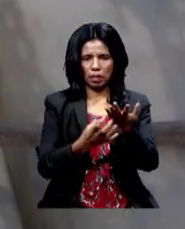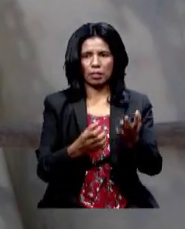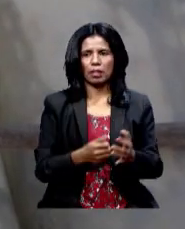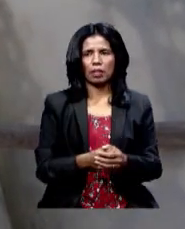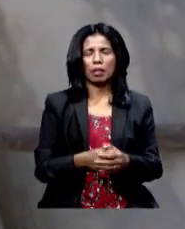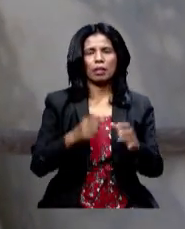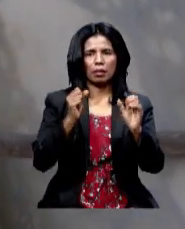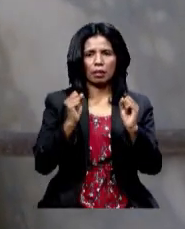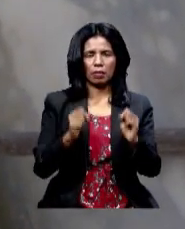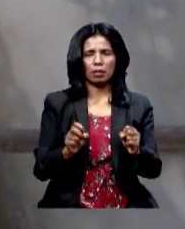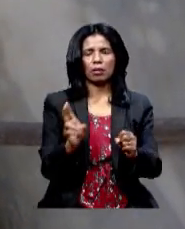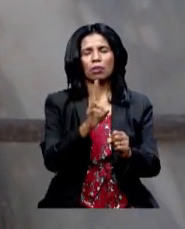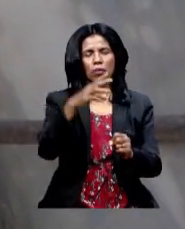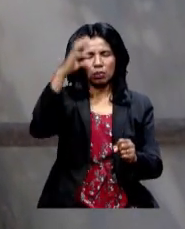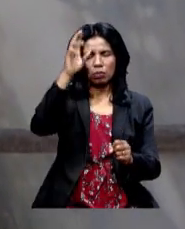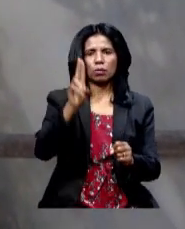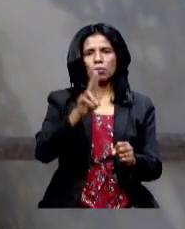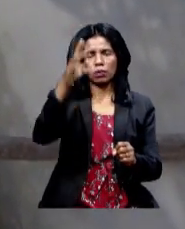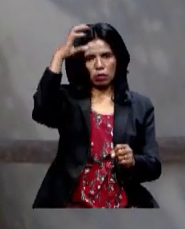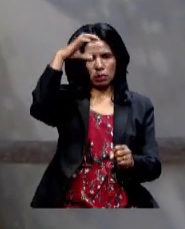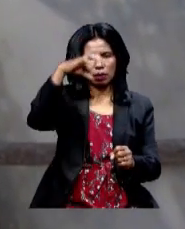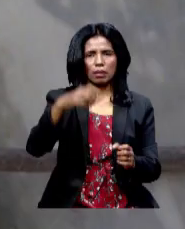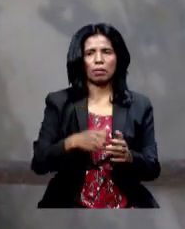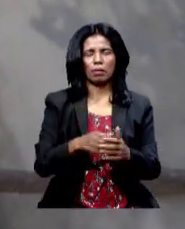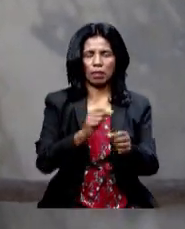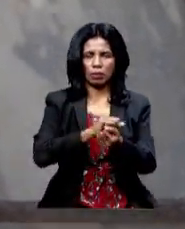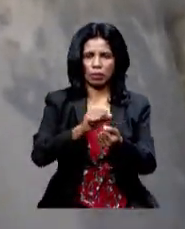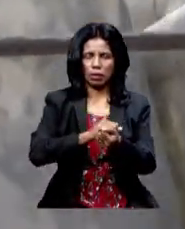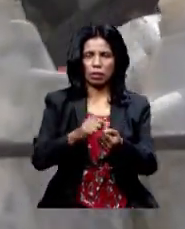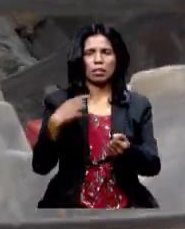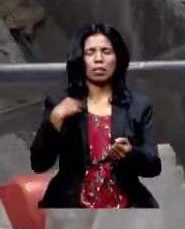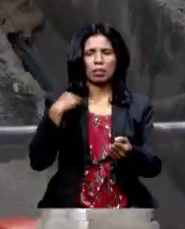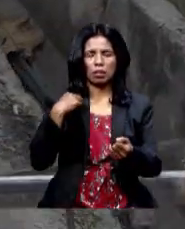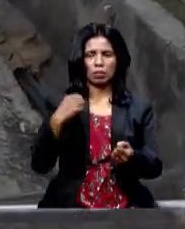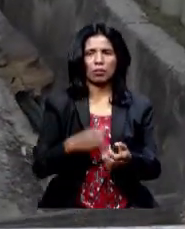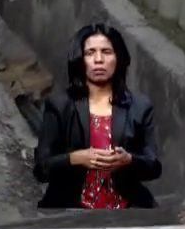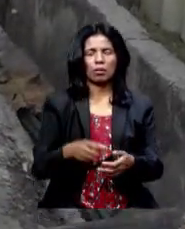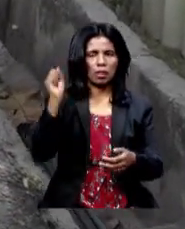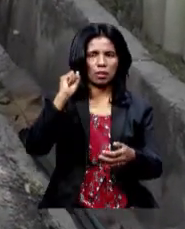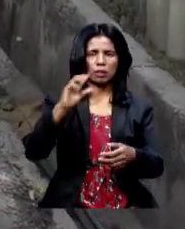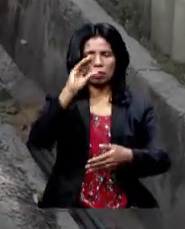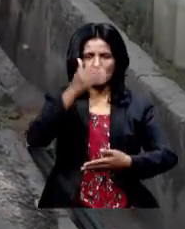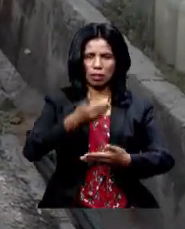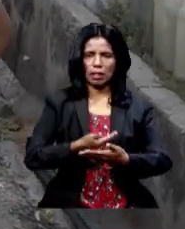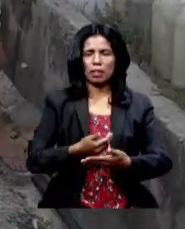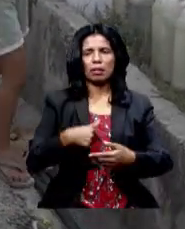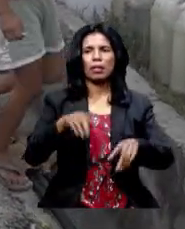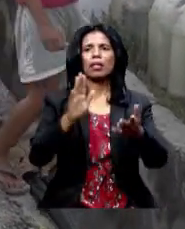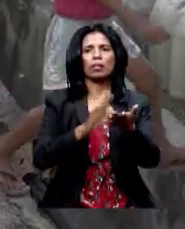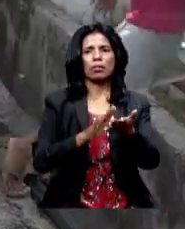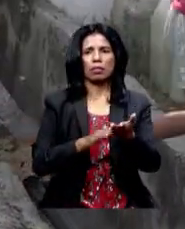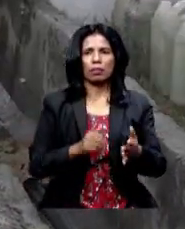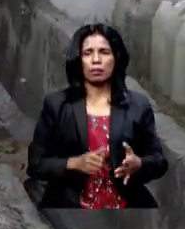ou usa o da bem ser né? Bele faz Europa e fora isso a minha usa da escola. Ele fino da Costa